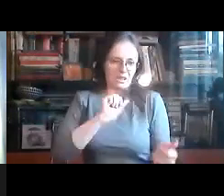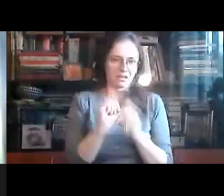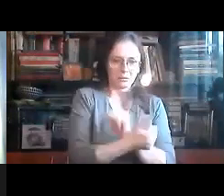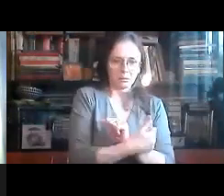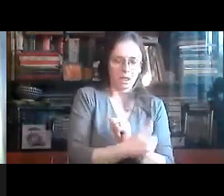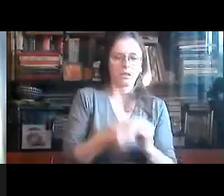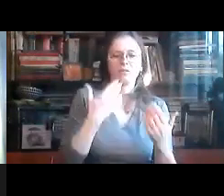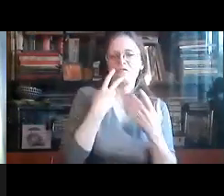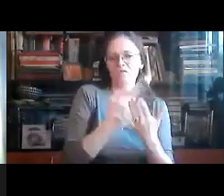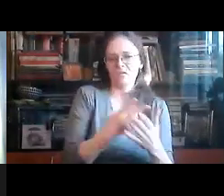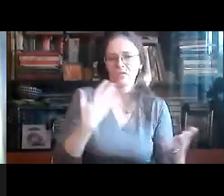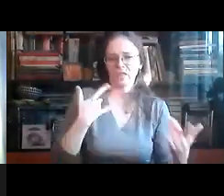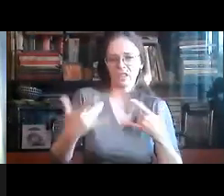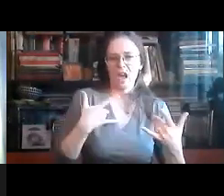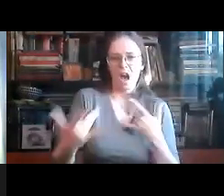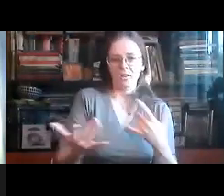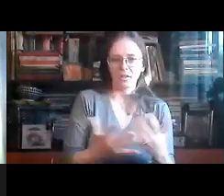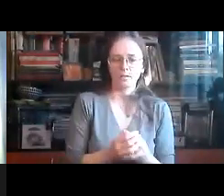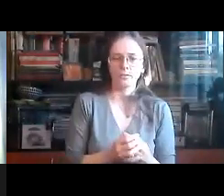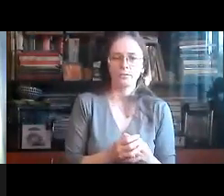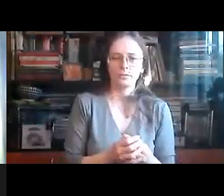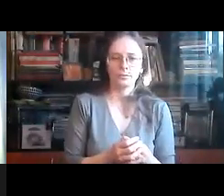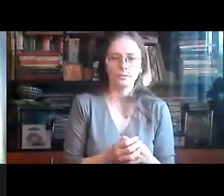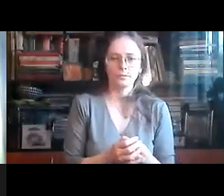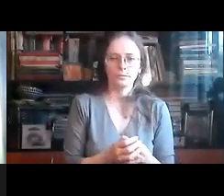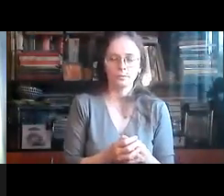этом вопрос сейчас.